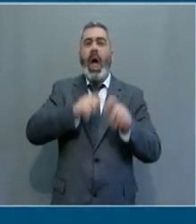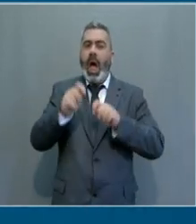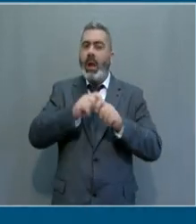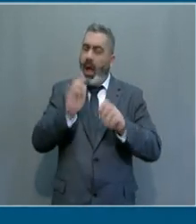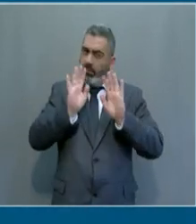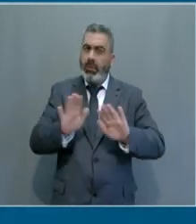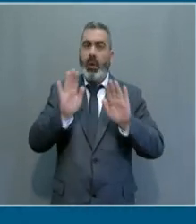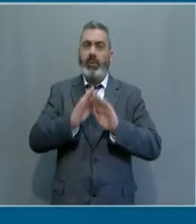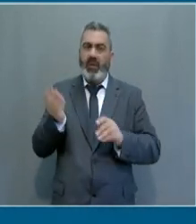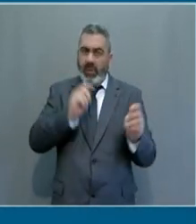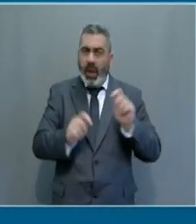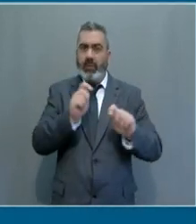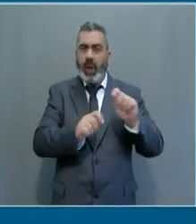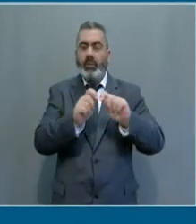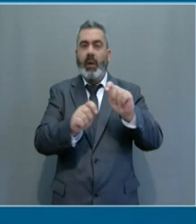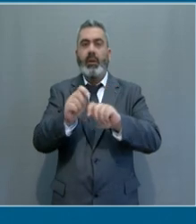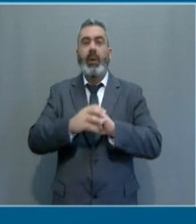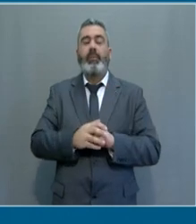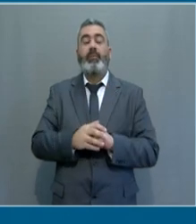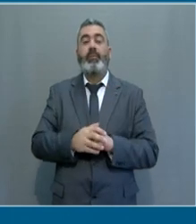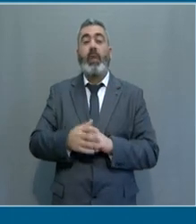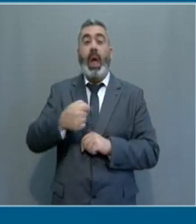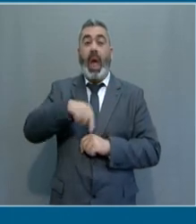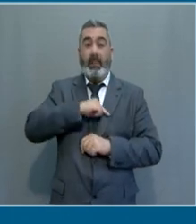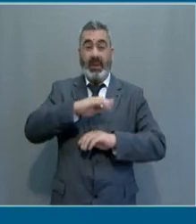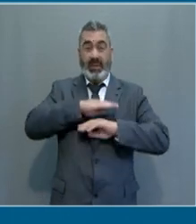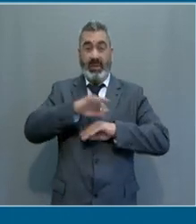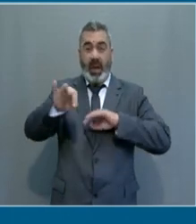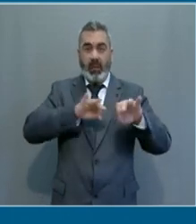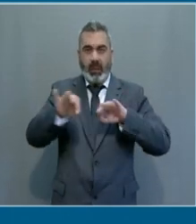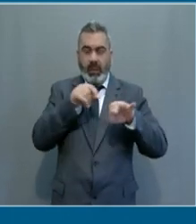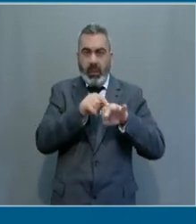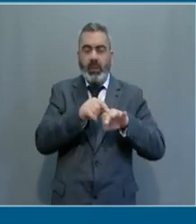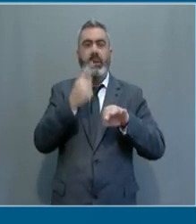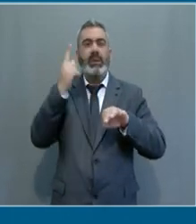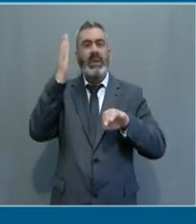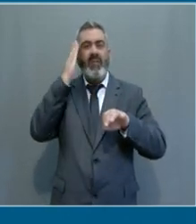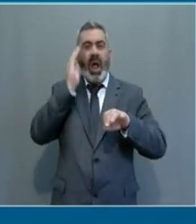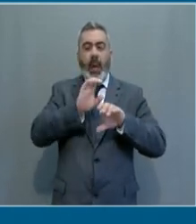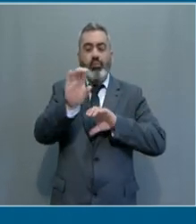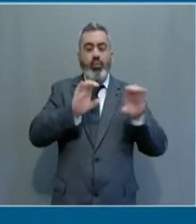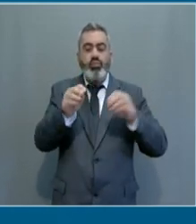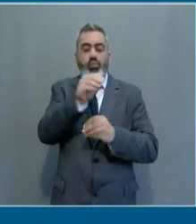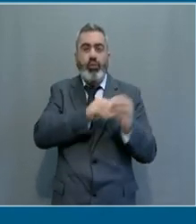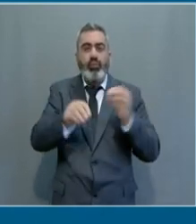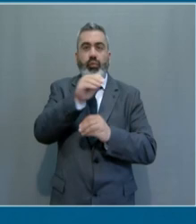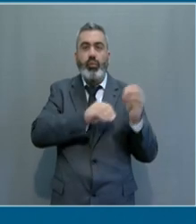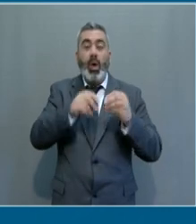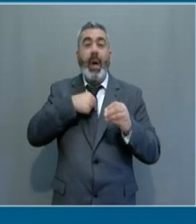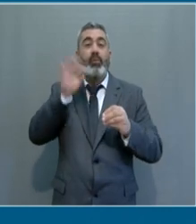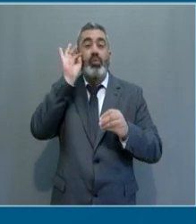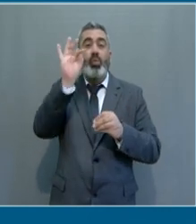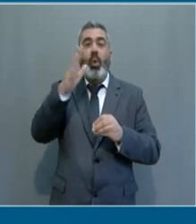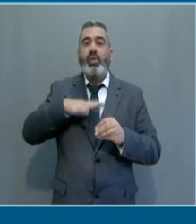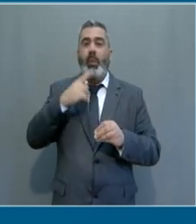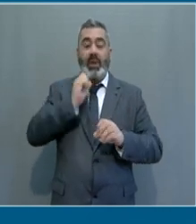στη στρατηγική. Έχουμε αλλάξει την στρατηγική μας και την κατανομή κεφαλαίων, ούτως ώστε να προστατεύσουμε τις βασικές